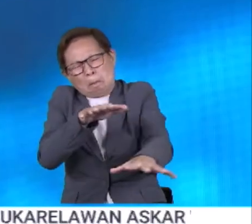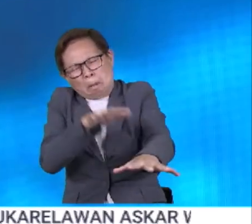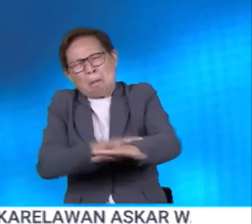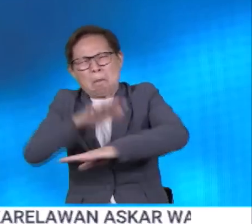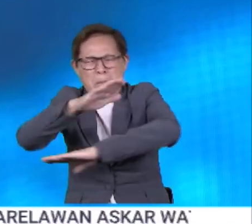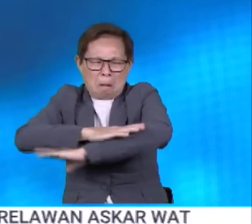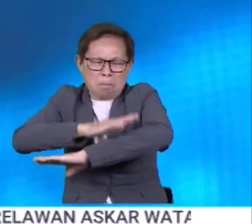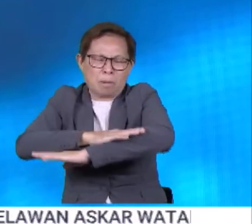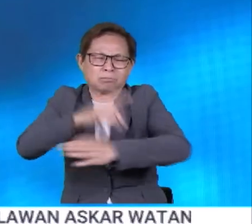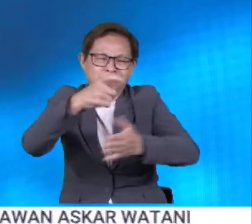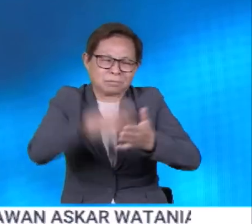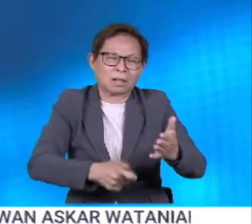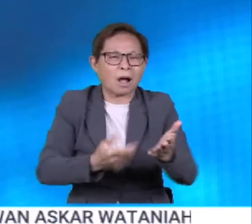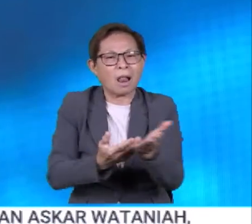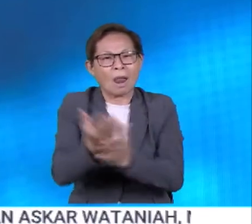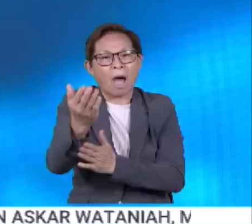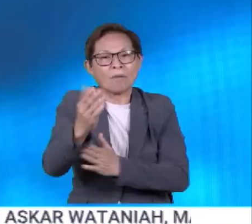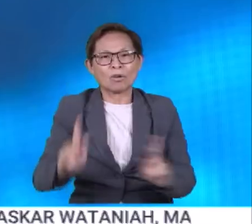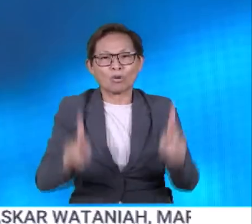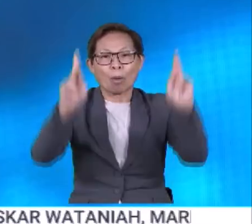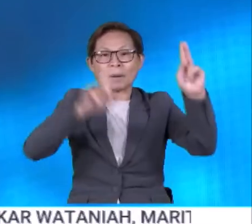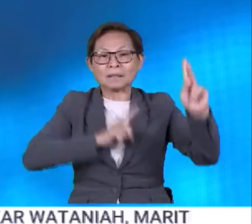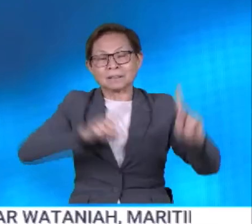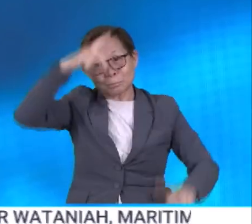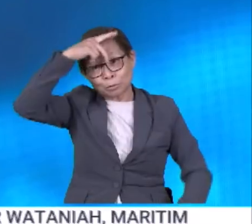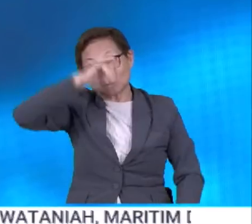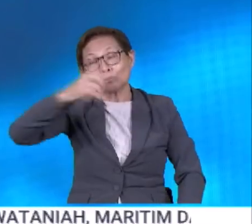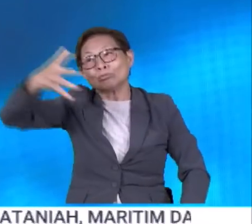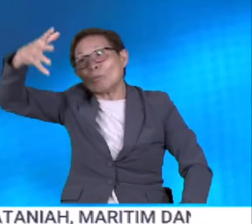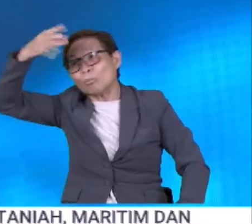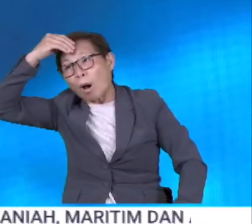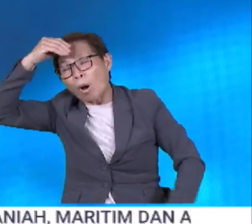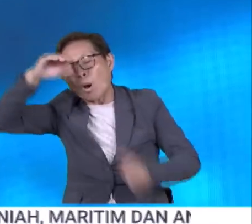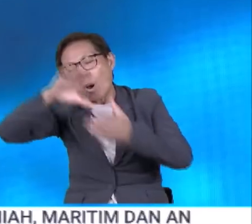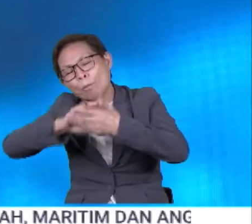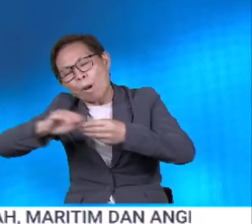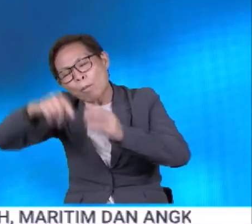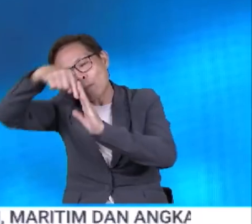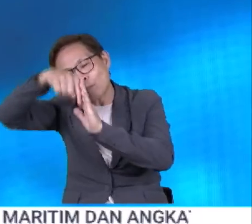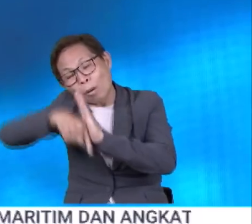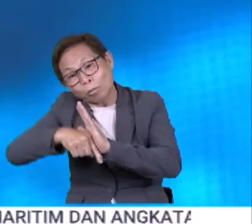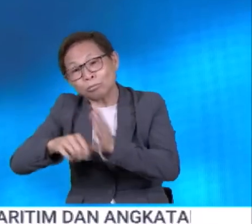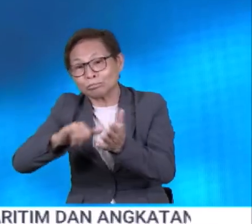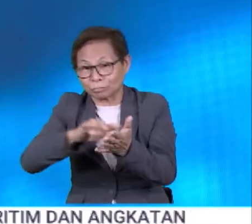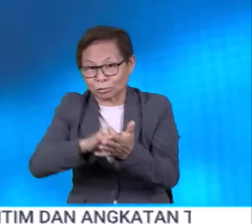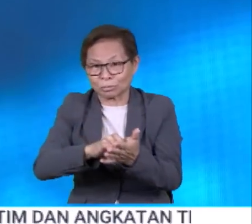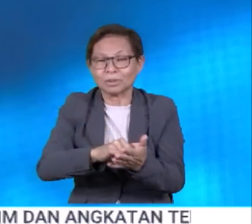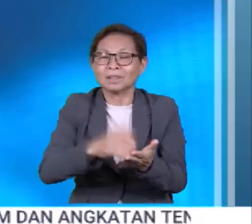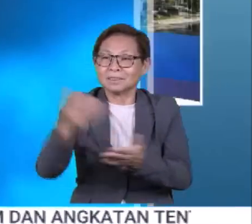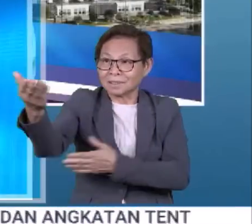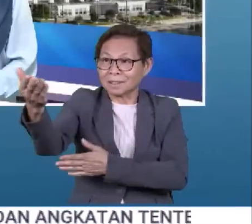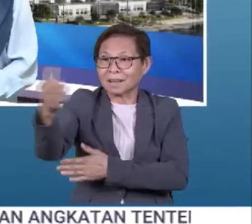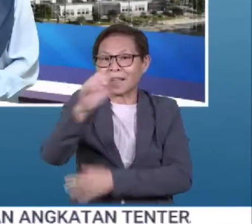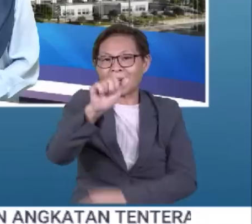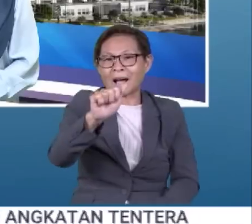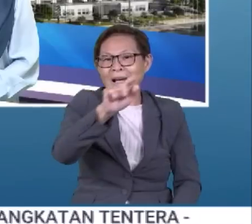zakat. Kita langsung ke Kompleks Islam Putrajaya bagi mendapatkan perincian tersebut. Silakan Azlinah Nordin.